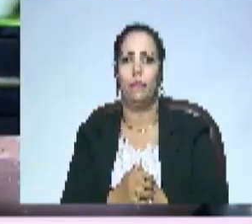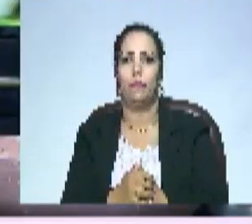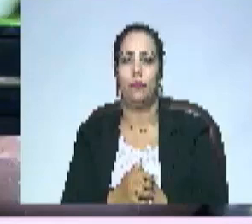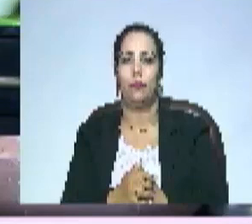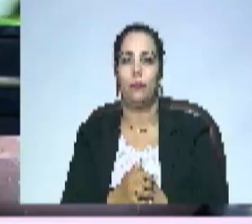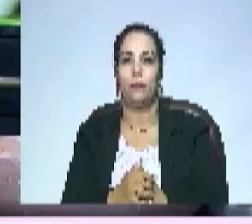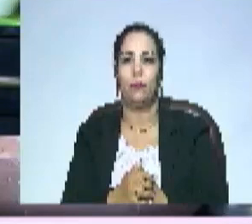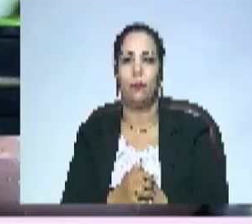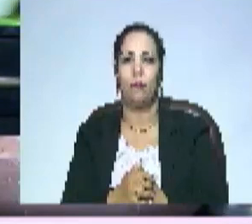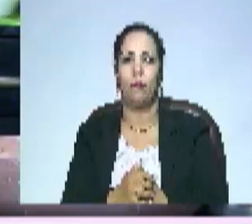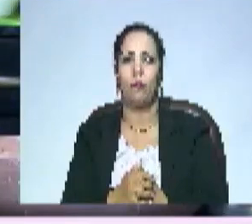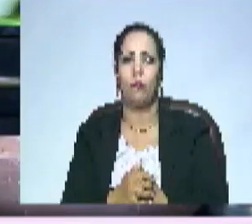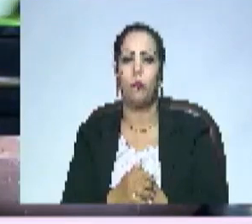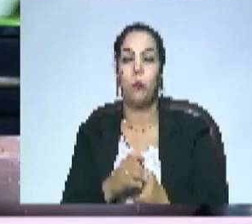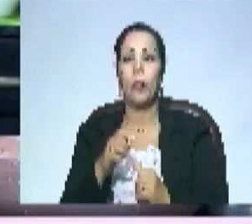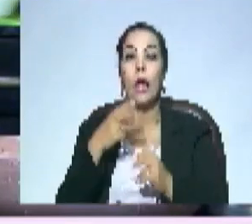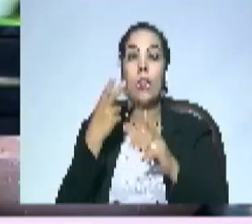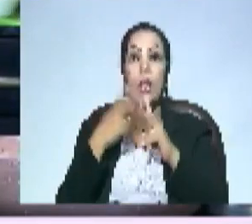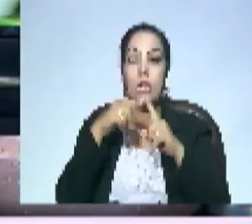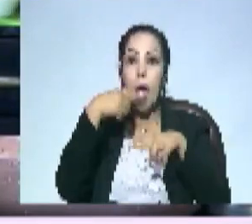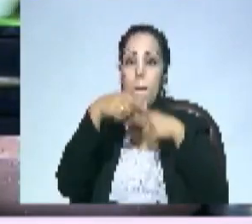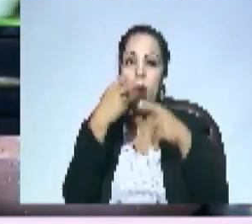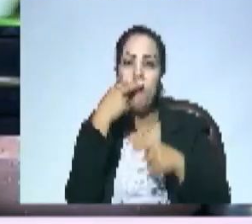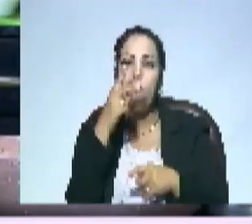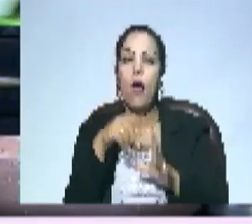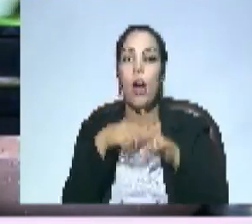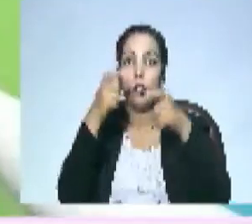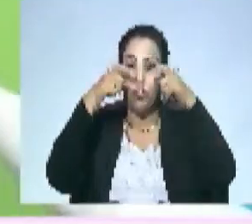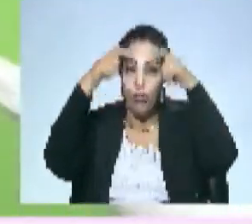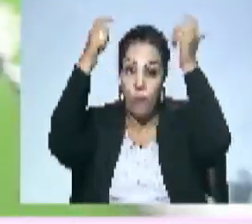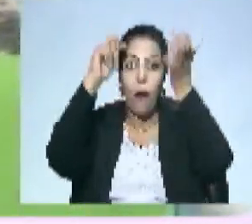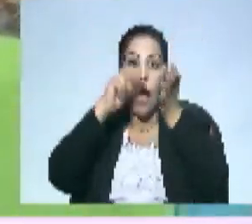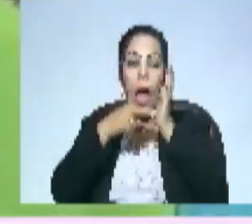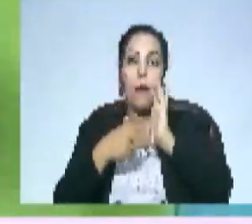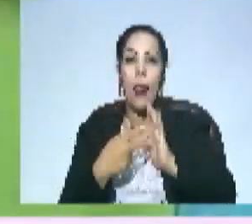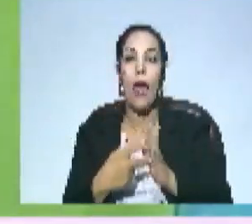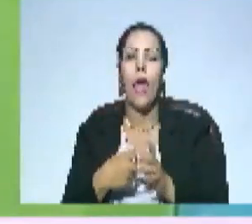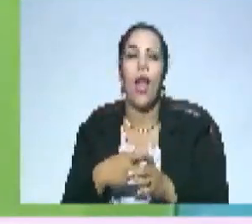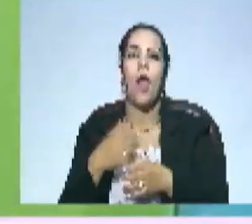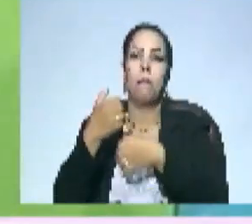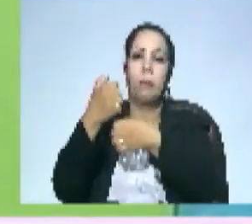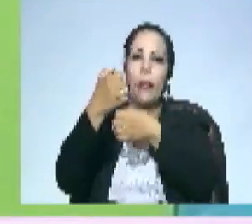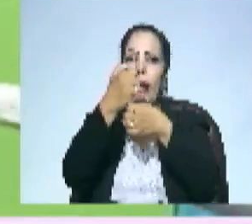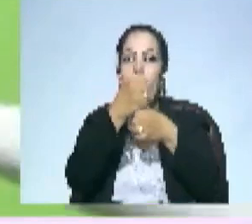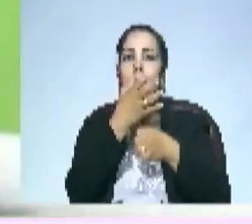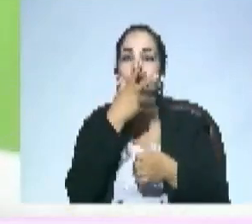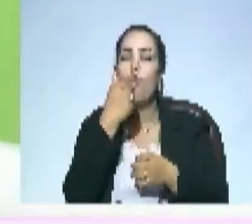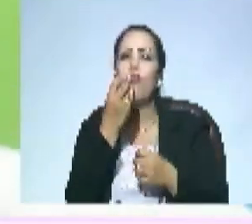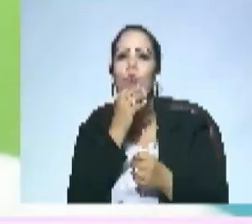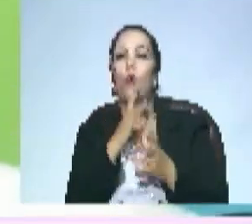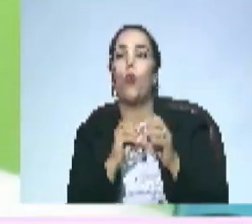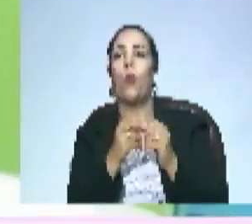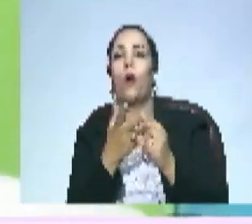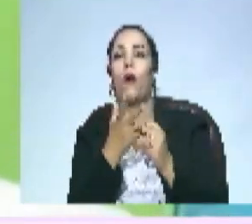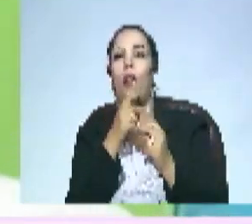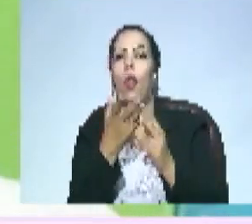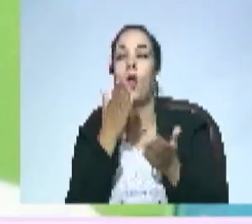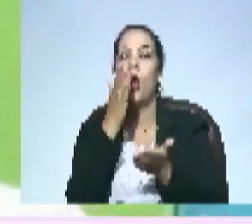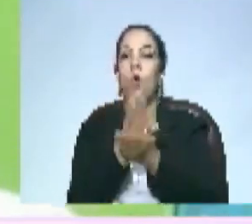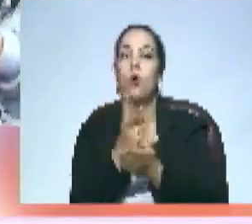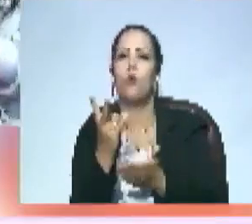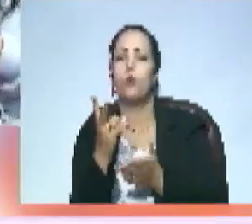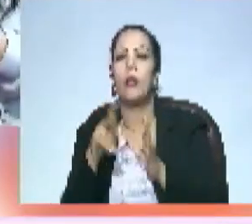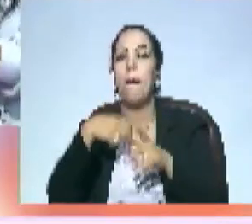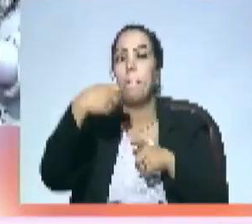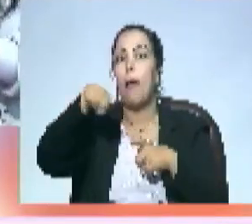قوي اللي ما تبعش معانا الشيف عمل الكريمه ازاي دي كده معموله بطريقتين او عملها زي نصين نص